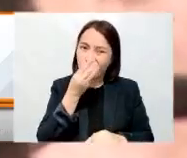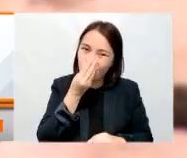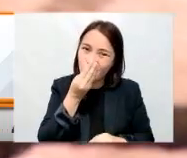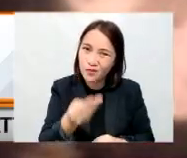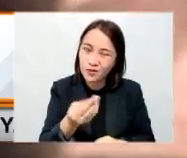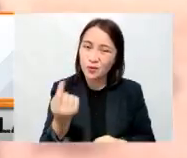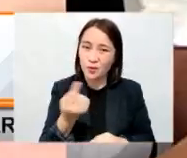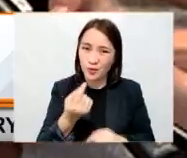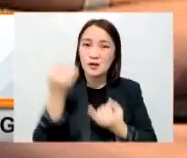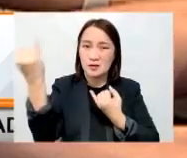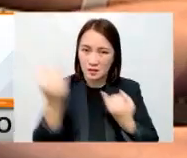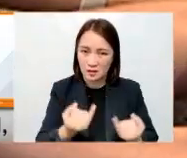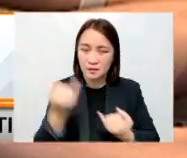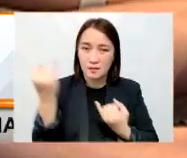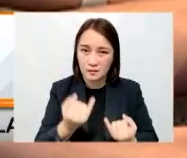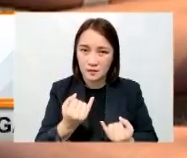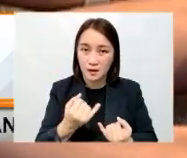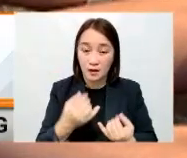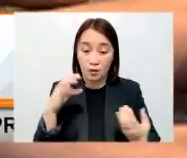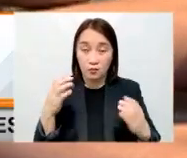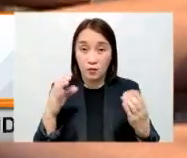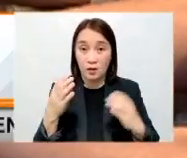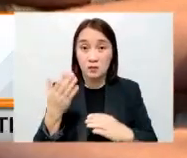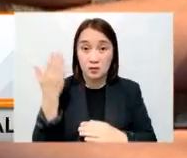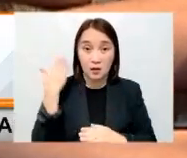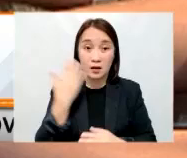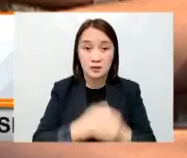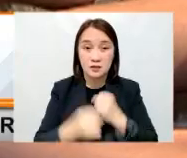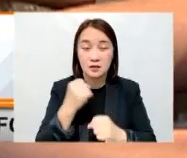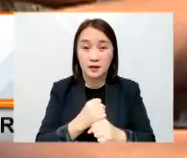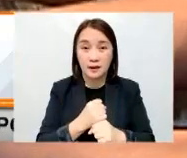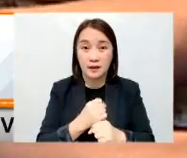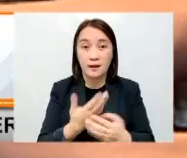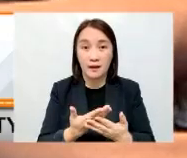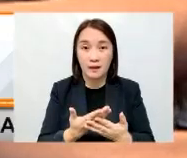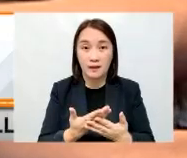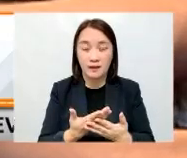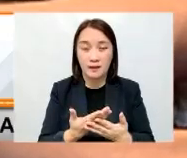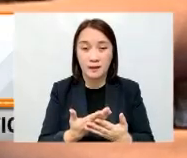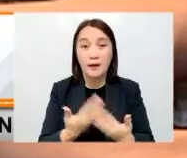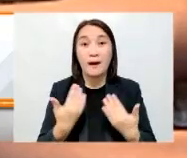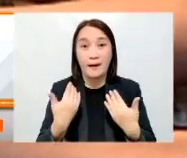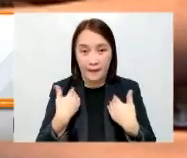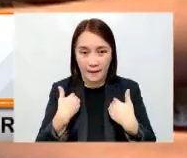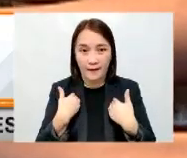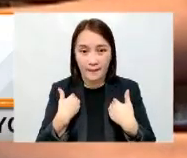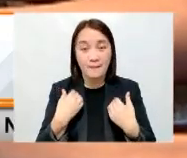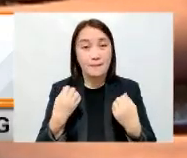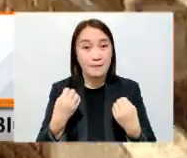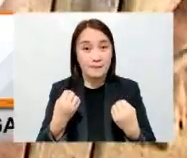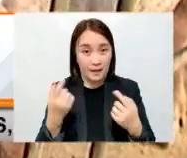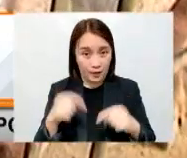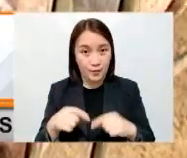kumpara last year. Pero dahil sa development nitong vaccine, we're expecting na magtutuloy yung programa natin for